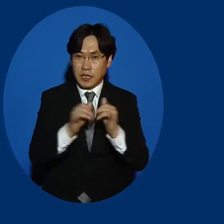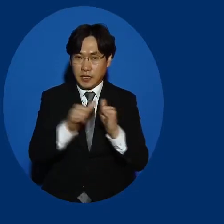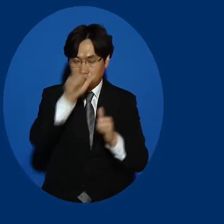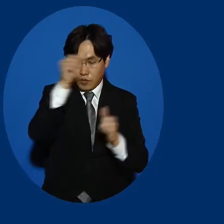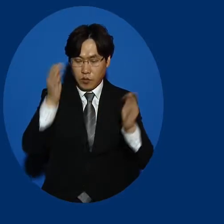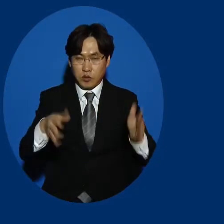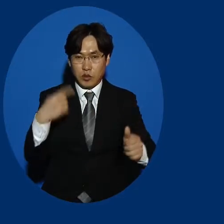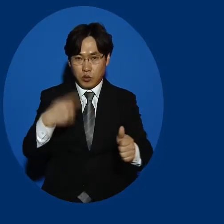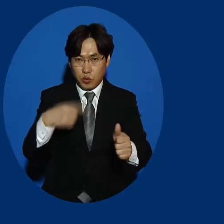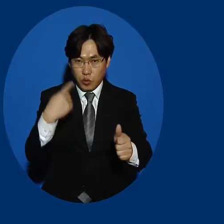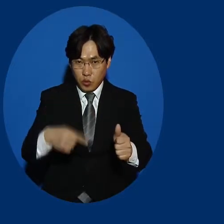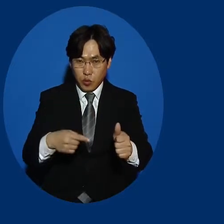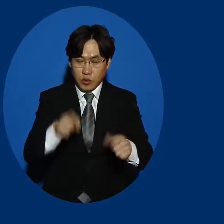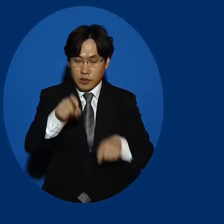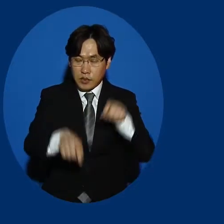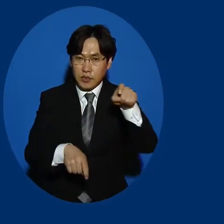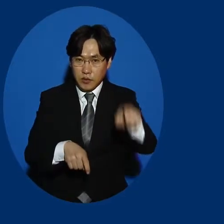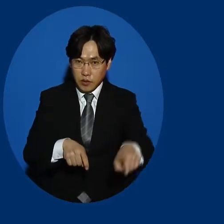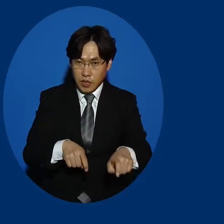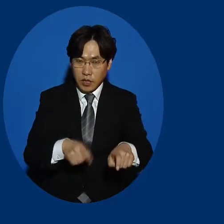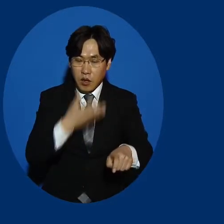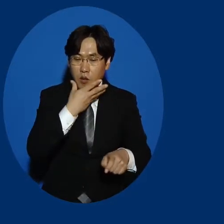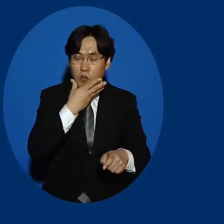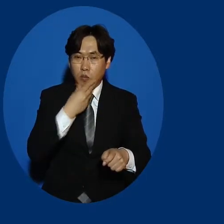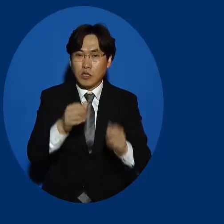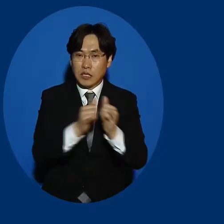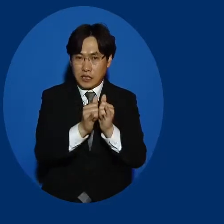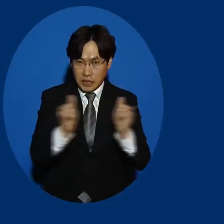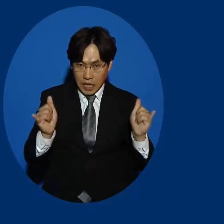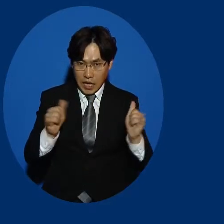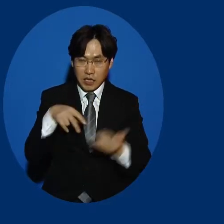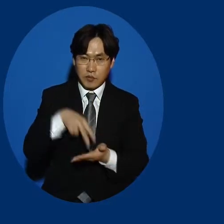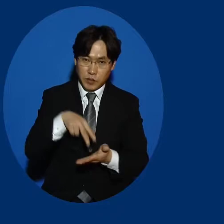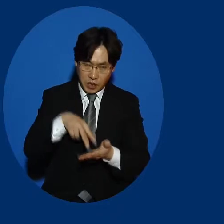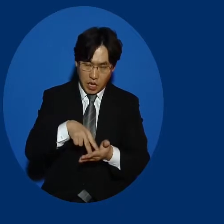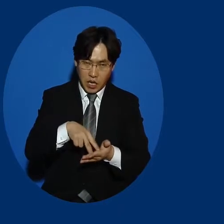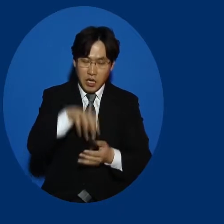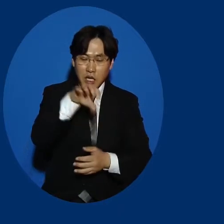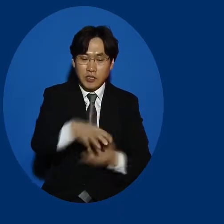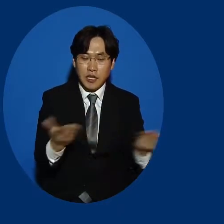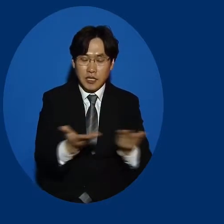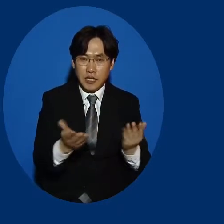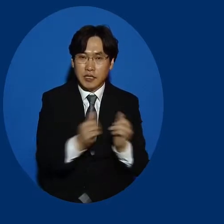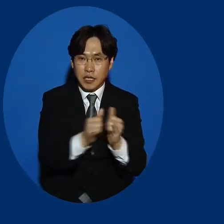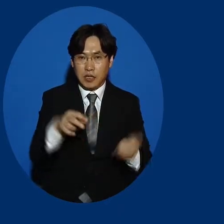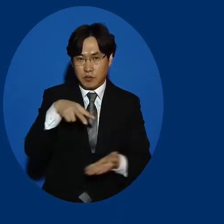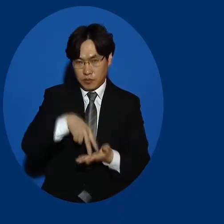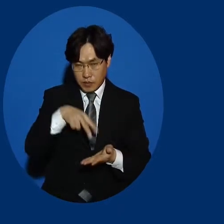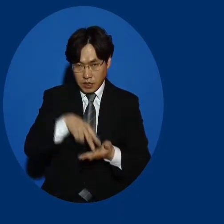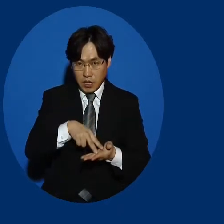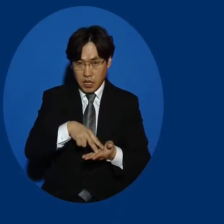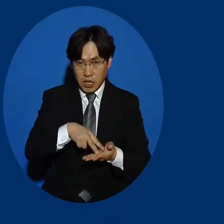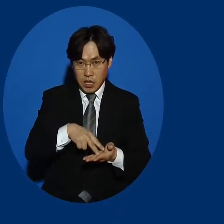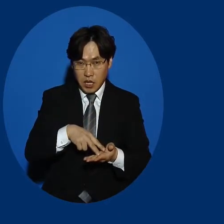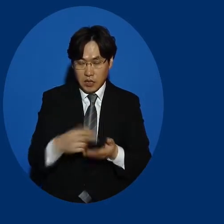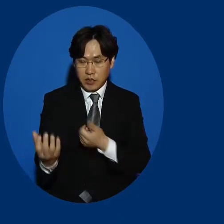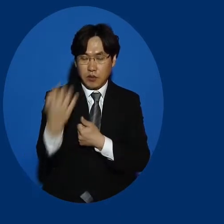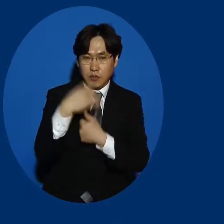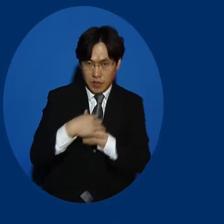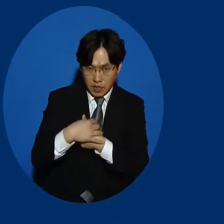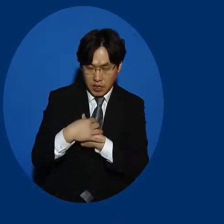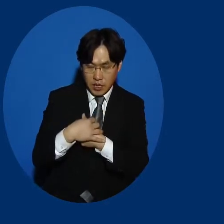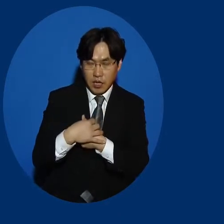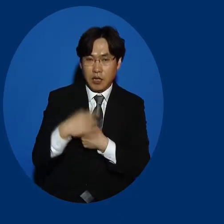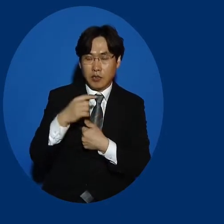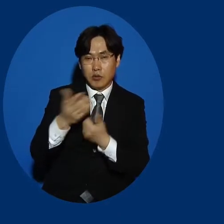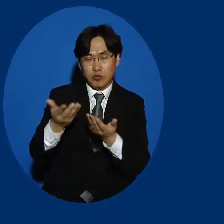평생교육을 실천해온 복지 현장의 한 사람으로서 과분한 소임을 맡게